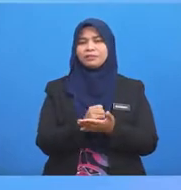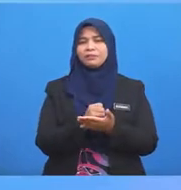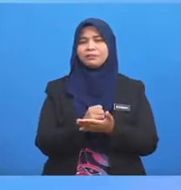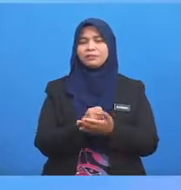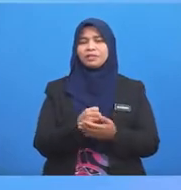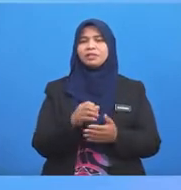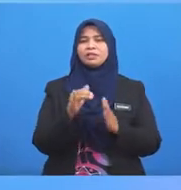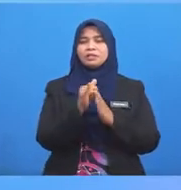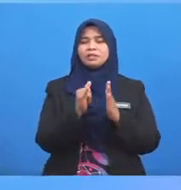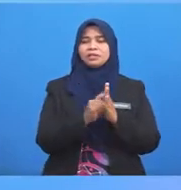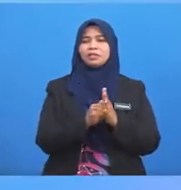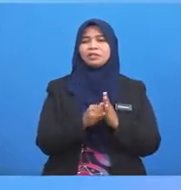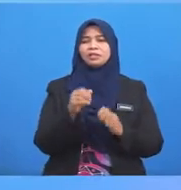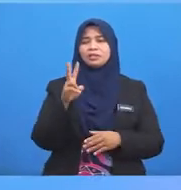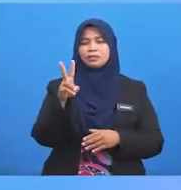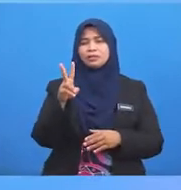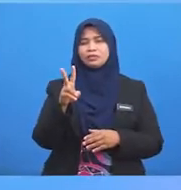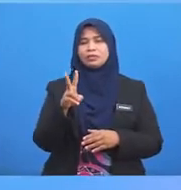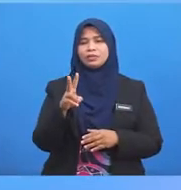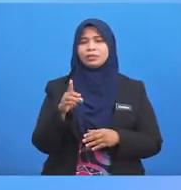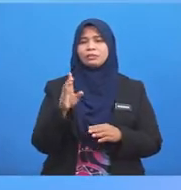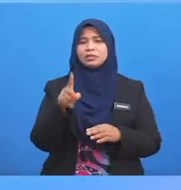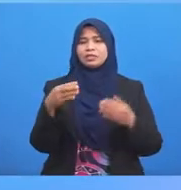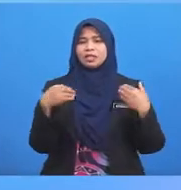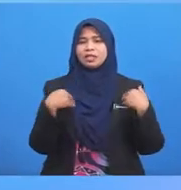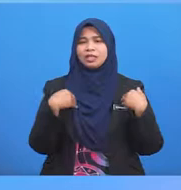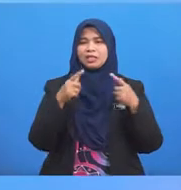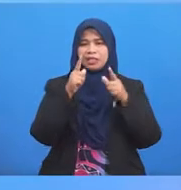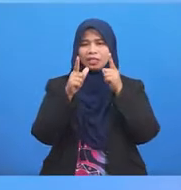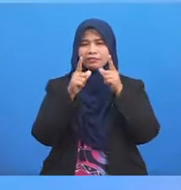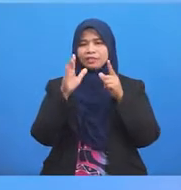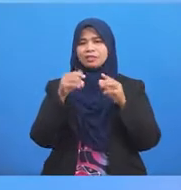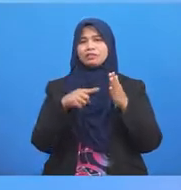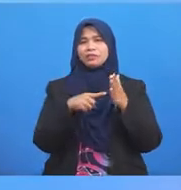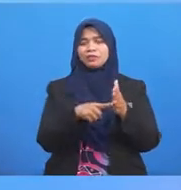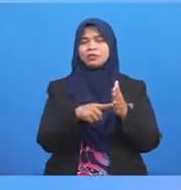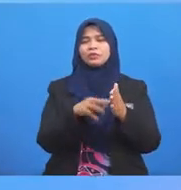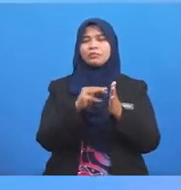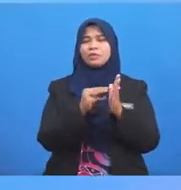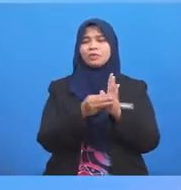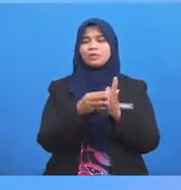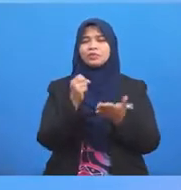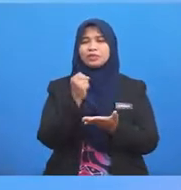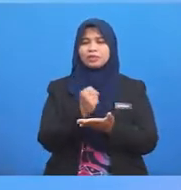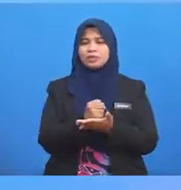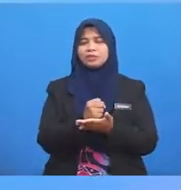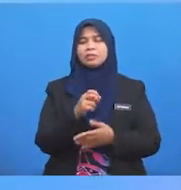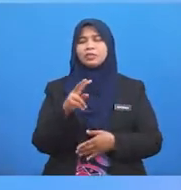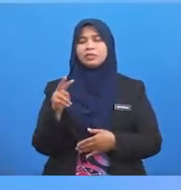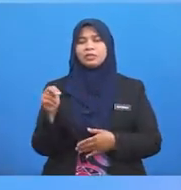kedua, sirah mestilah mengandungi lafaz yang menunjukkan maksud